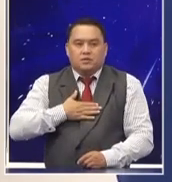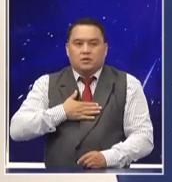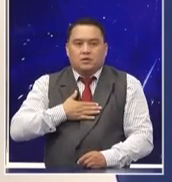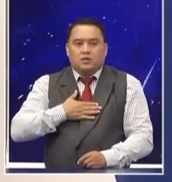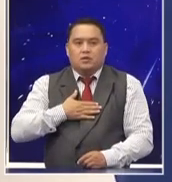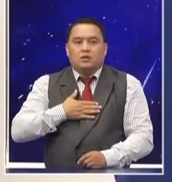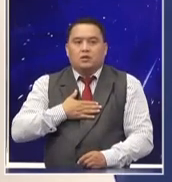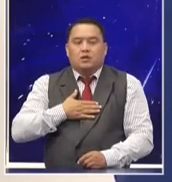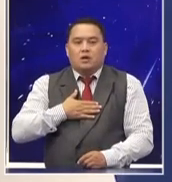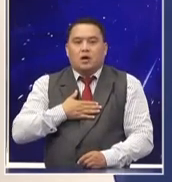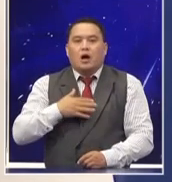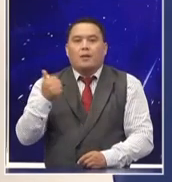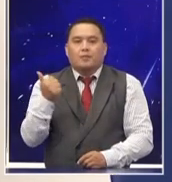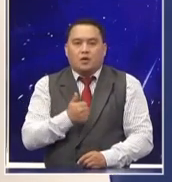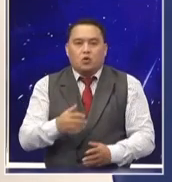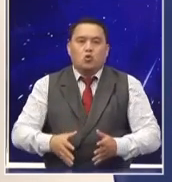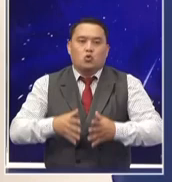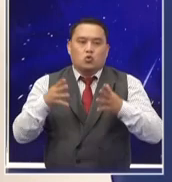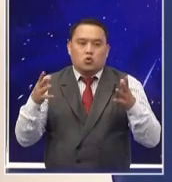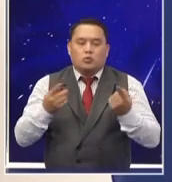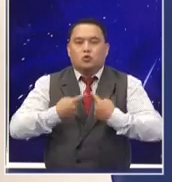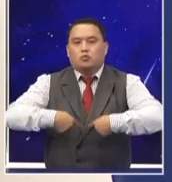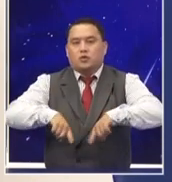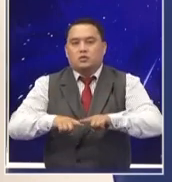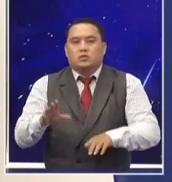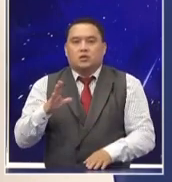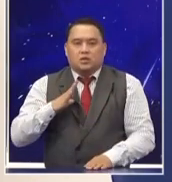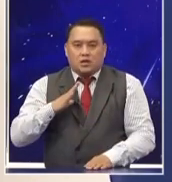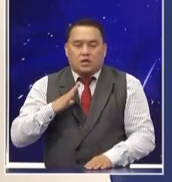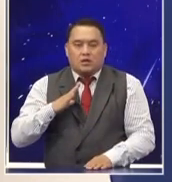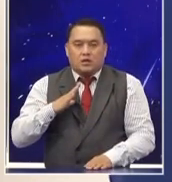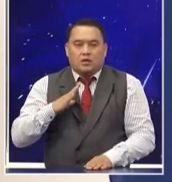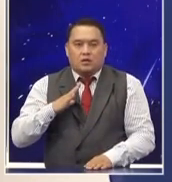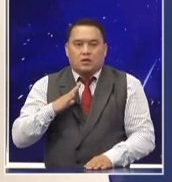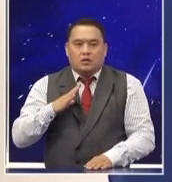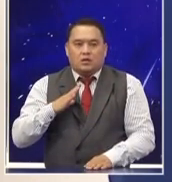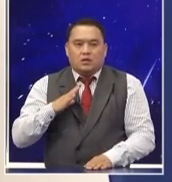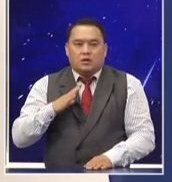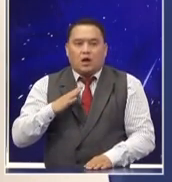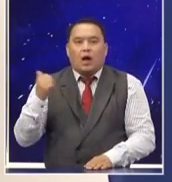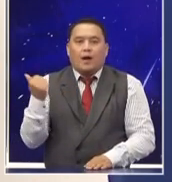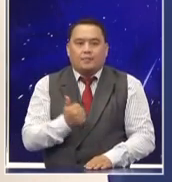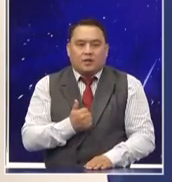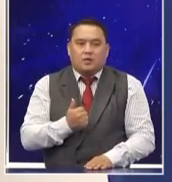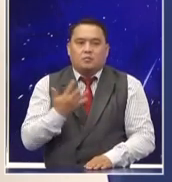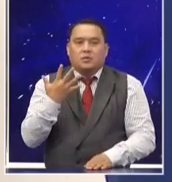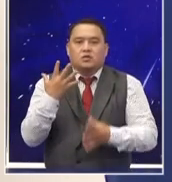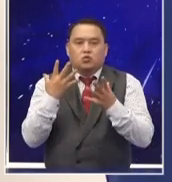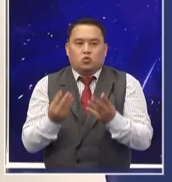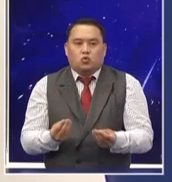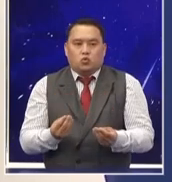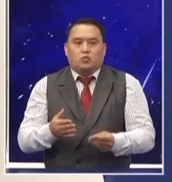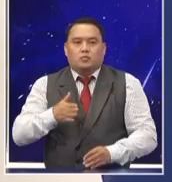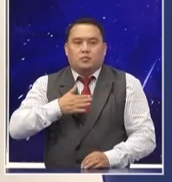ата заң апталығы деп аталатын үлкен апталық ұйымдастырып өткізіп отырмыз. Осы аптаның ішіндегі 5 күн бойы